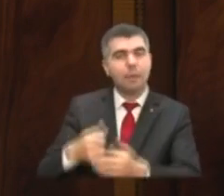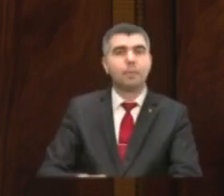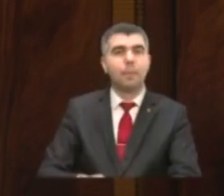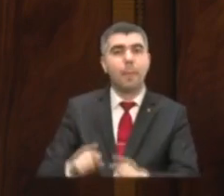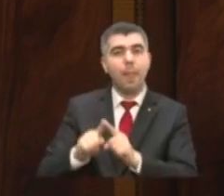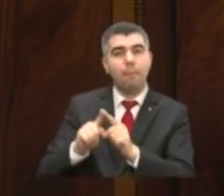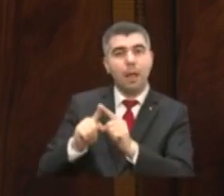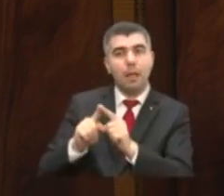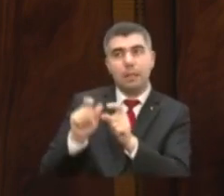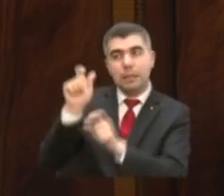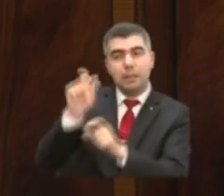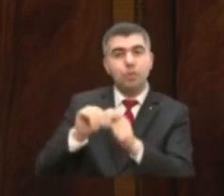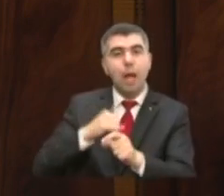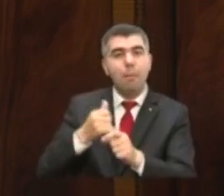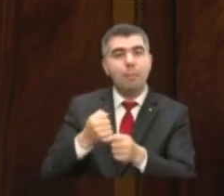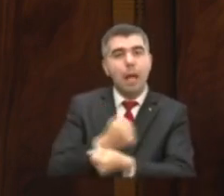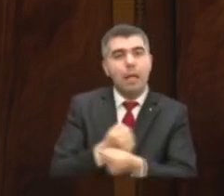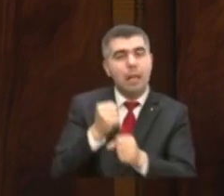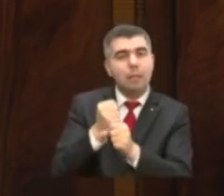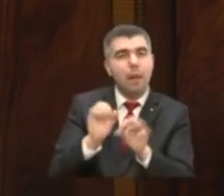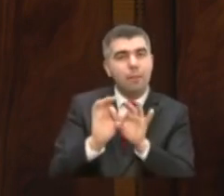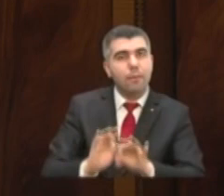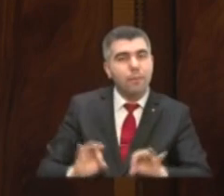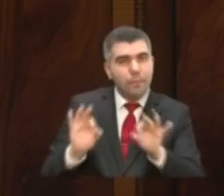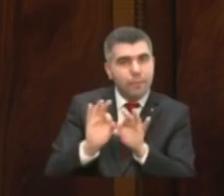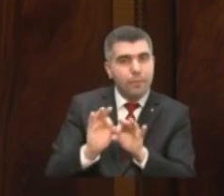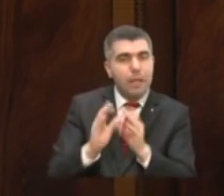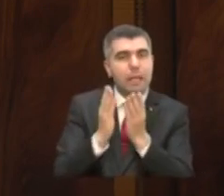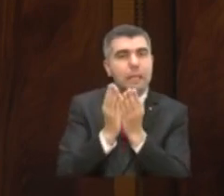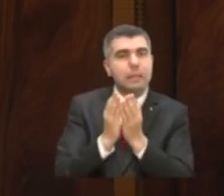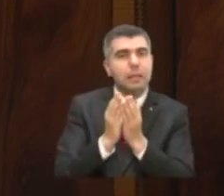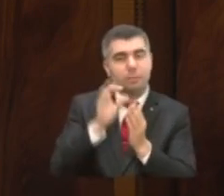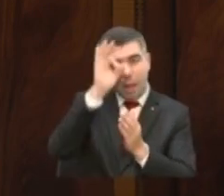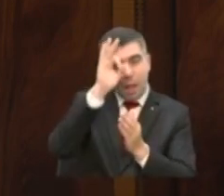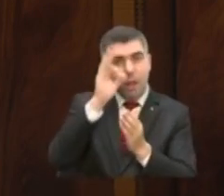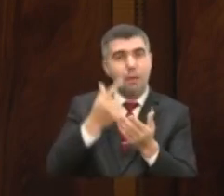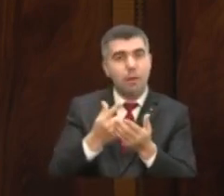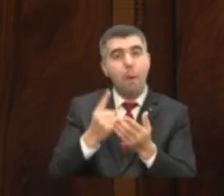عدد الشباب العاطلين وغير متواجدين بالمؤسسات التعليمية بلغ